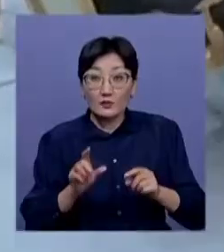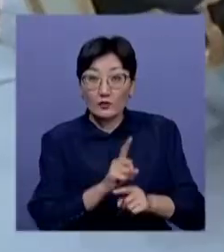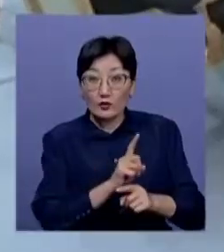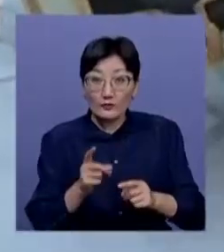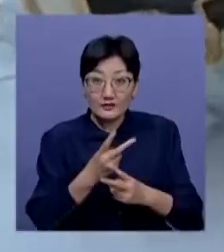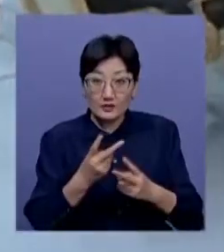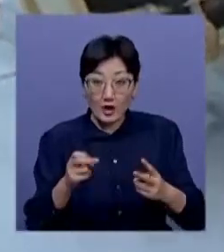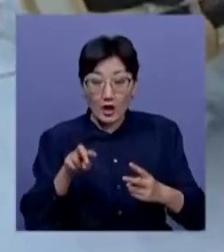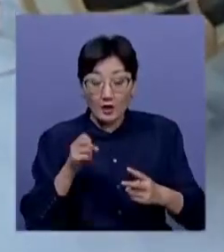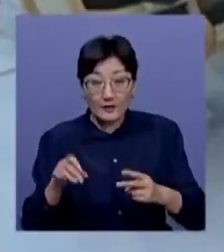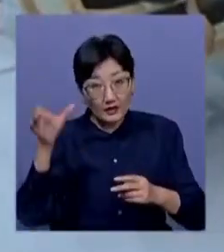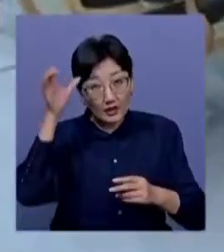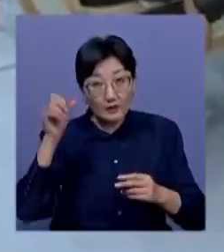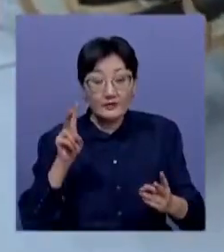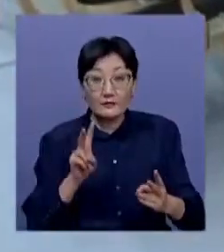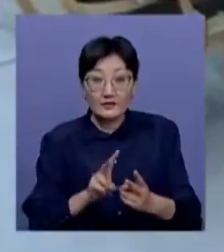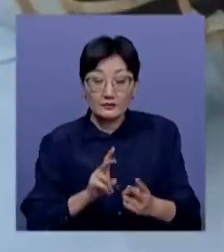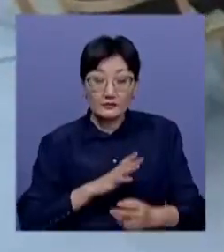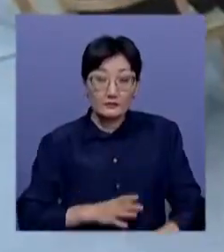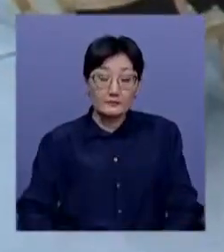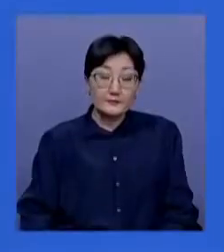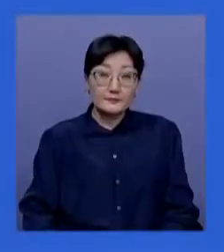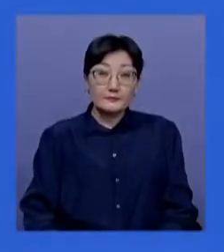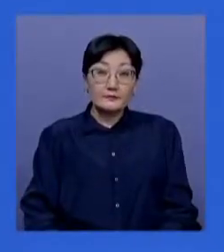кейін абайтанушы ғалымдармен кездесті.